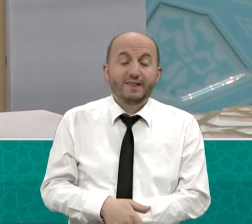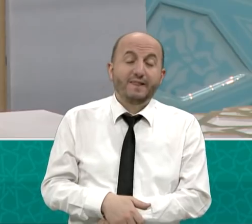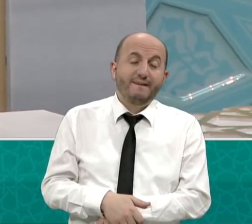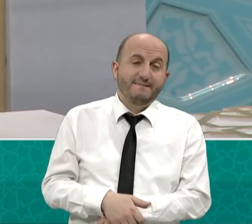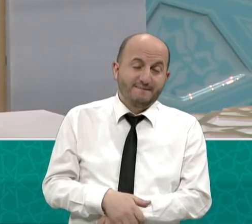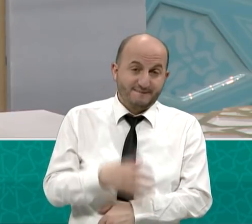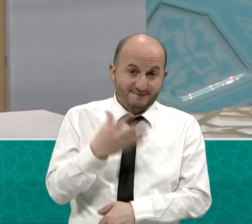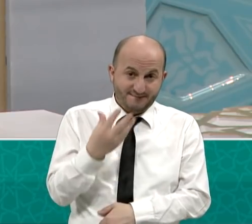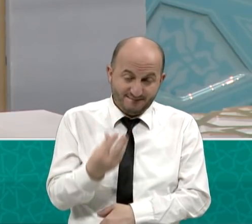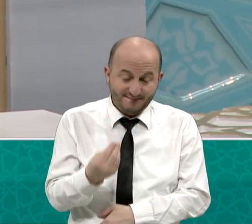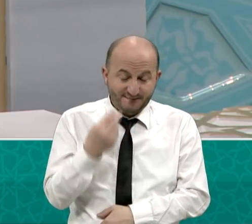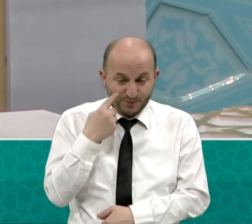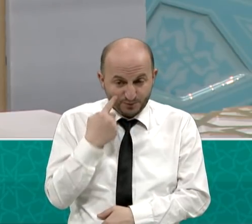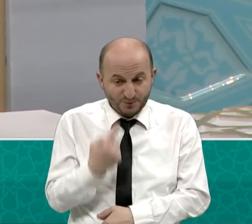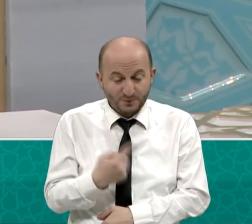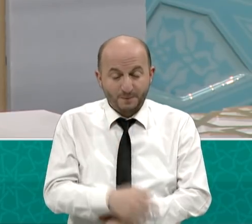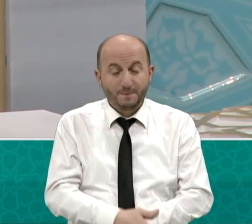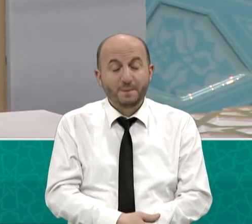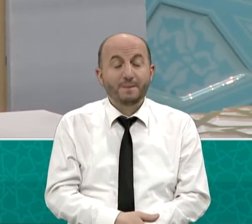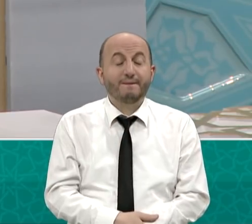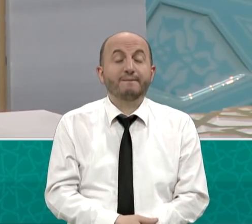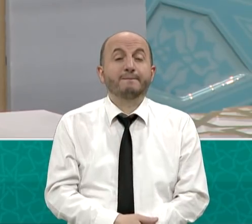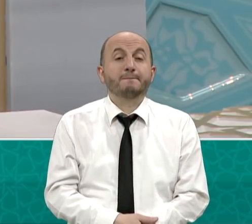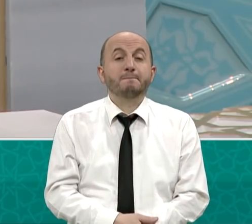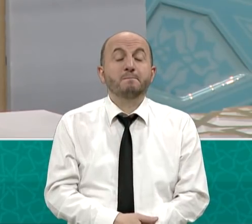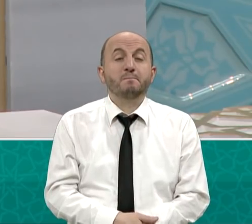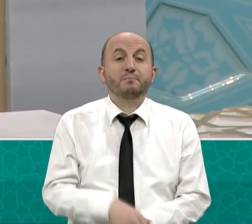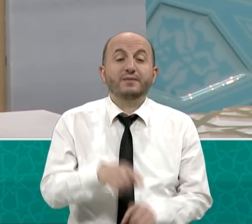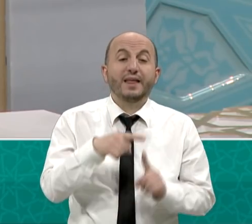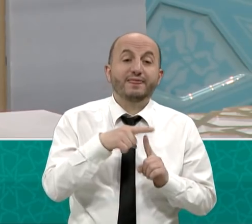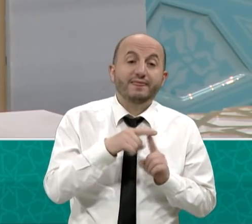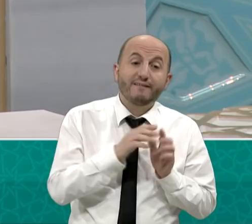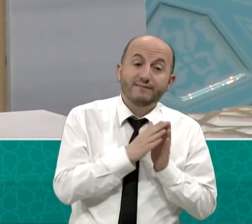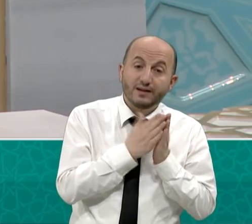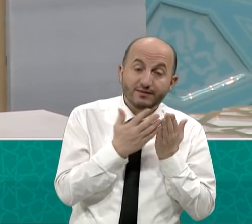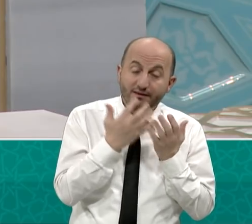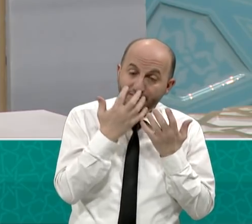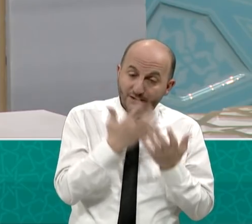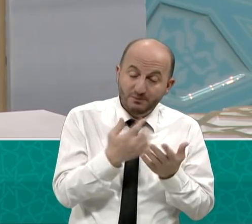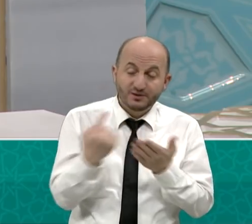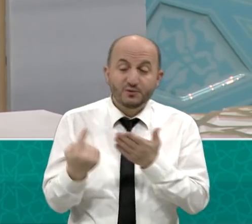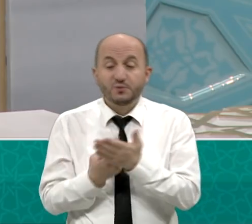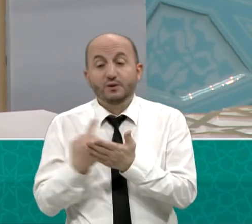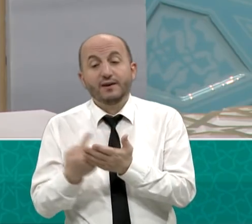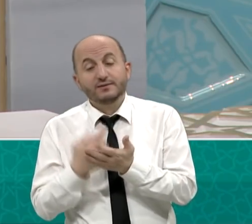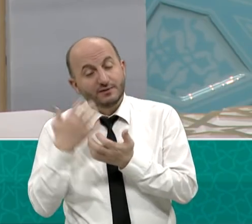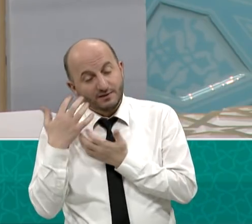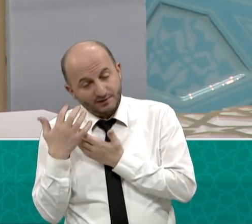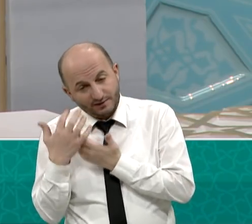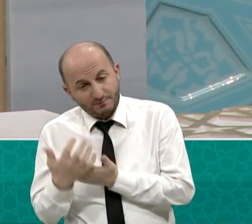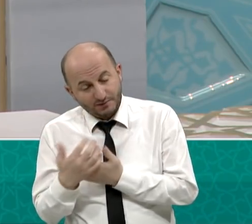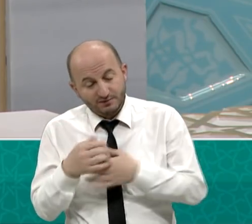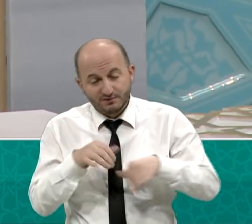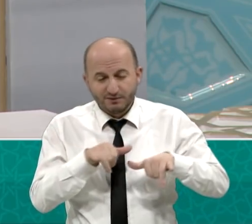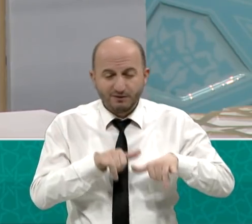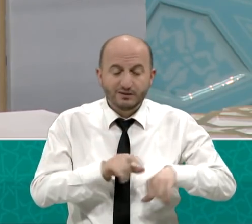ışığı olduğunu görmüş olmaktayız. Demek ki Tevrat da rahmettir, Kur'an da rahmettir. Aynı